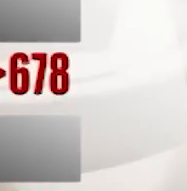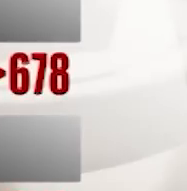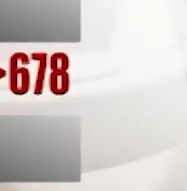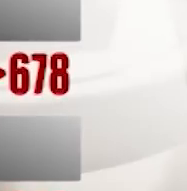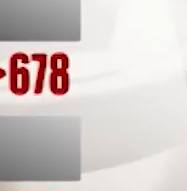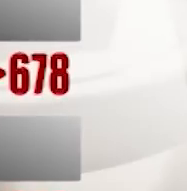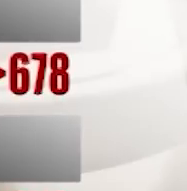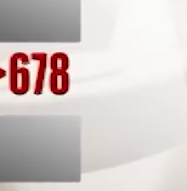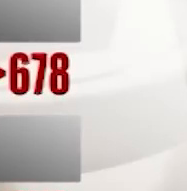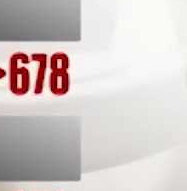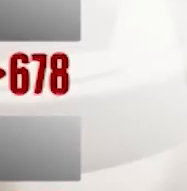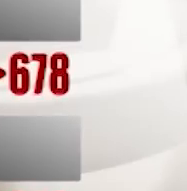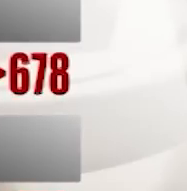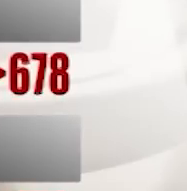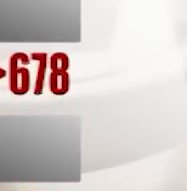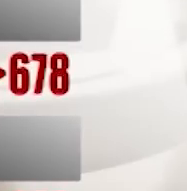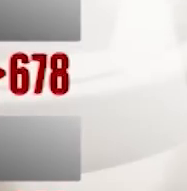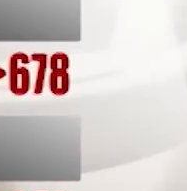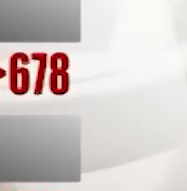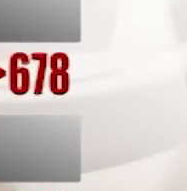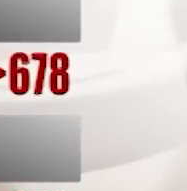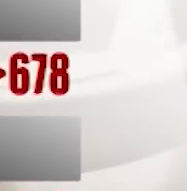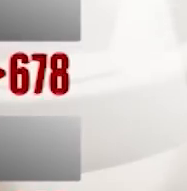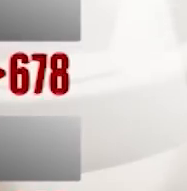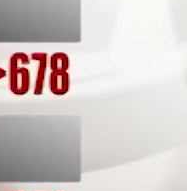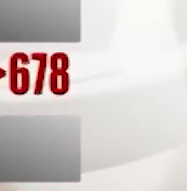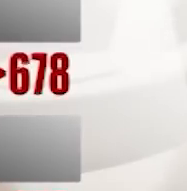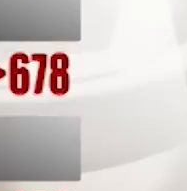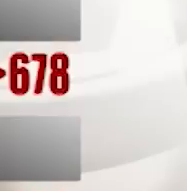ලබා ගැනීමට NUS ලෙසත් Tanglish Alert සේවාව ලබා